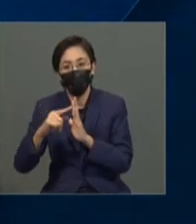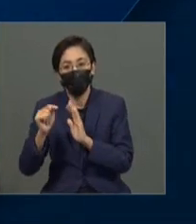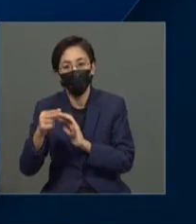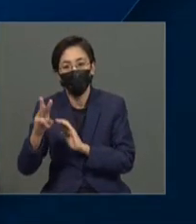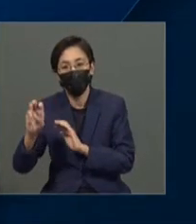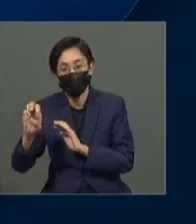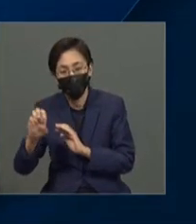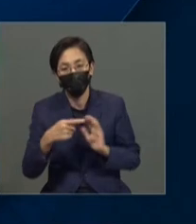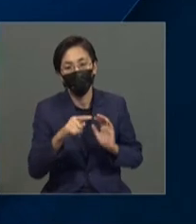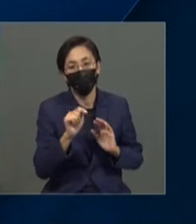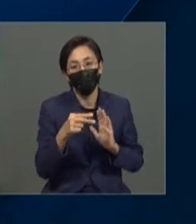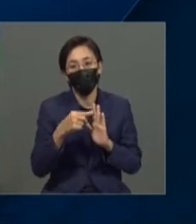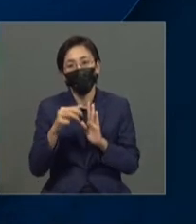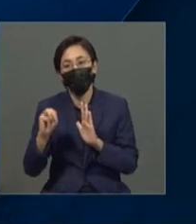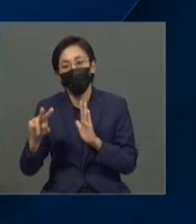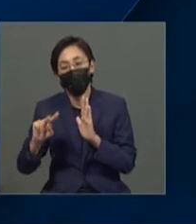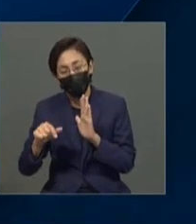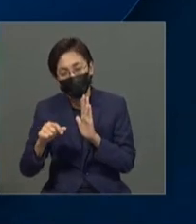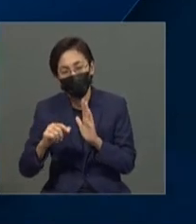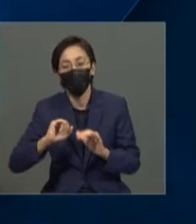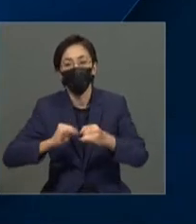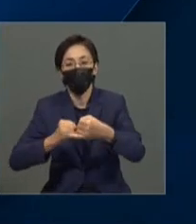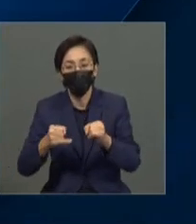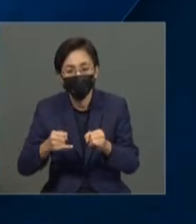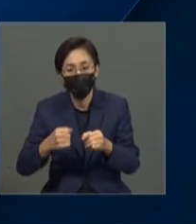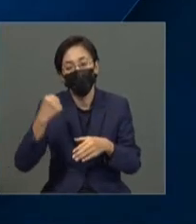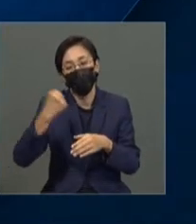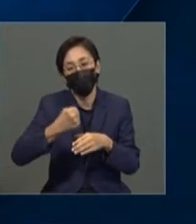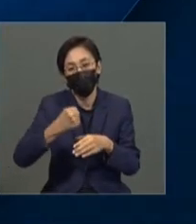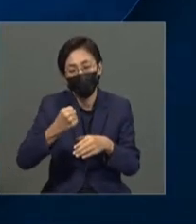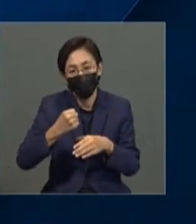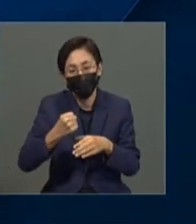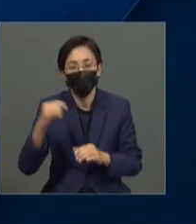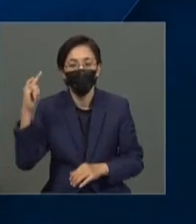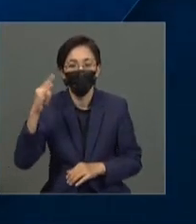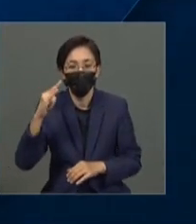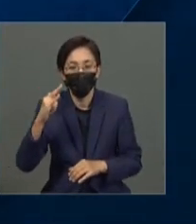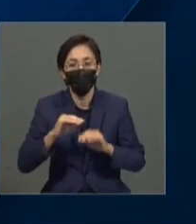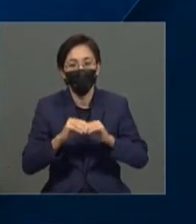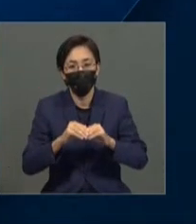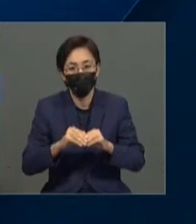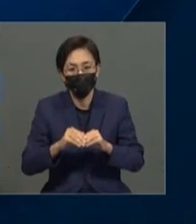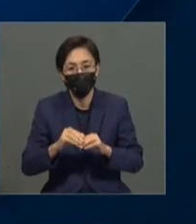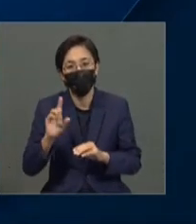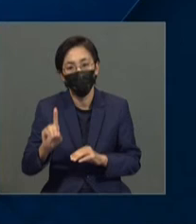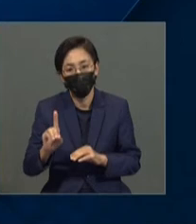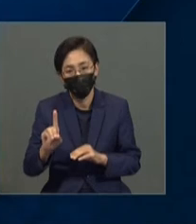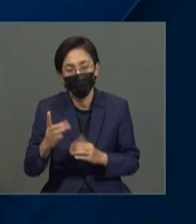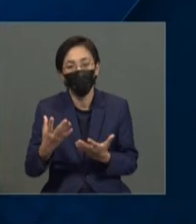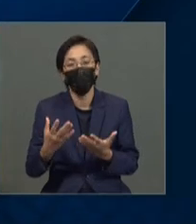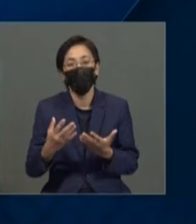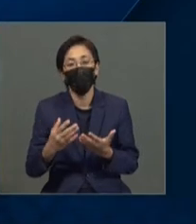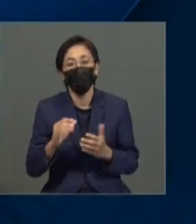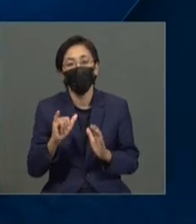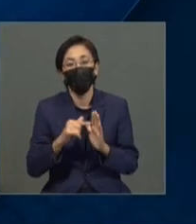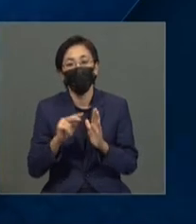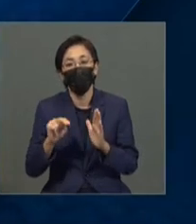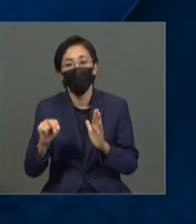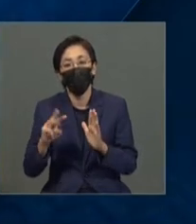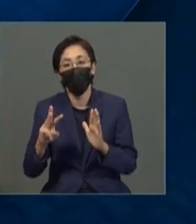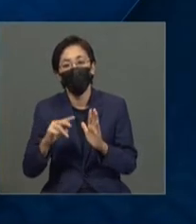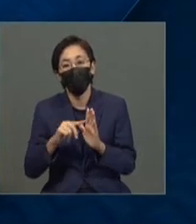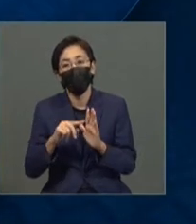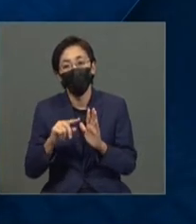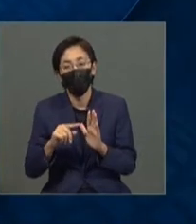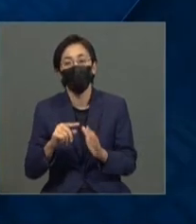ค่ะปทุมวันบางกะปิจตุจักรดอนเมืองลาดพร้าวดุสิตยานาวาและวังทองหลาง